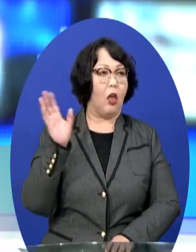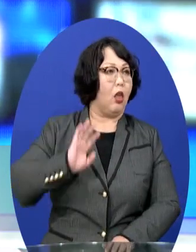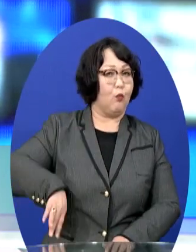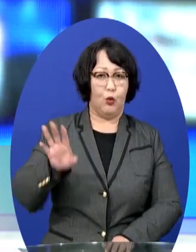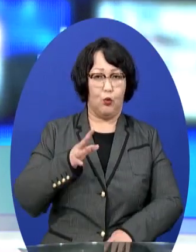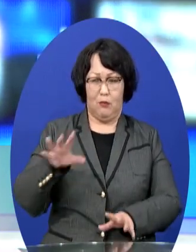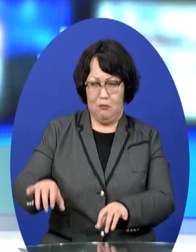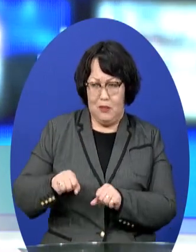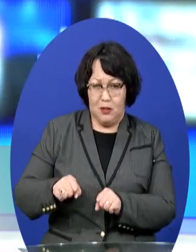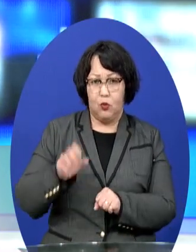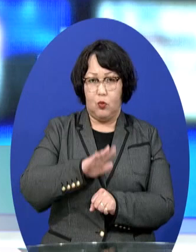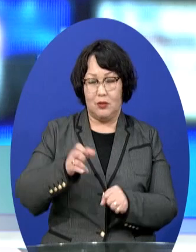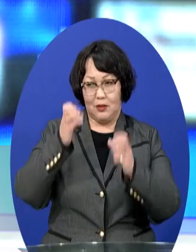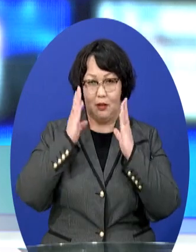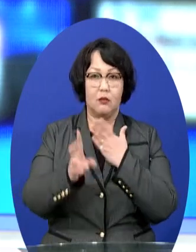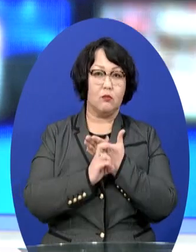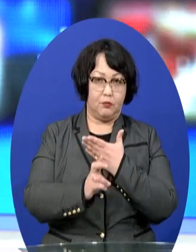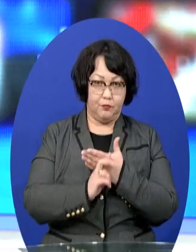байдлын байгууллагаас сэрэмжлүүлж байна.